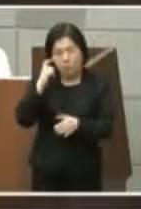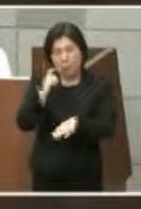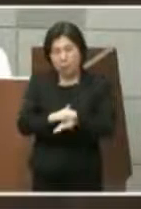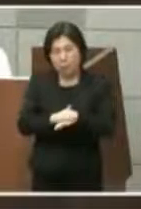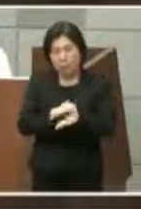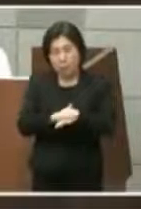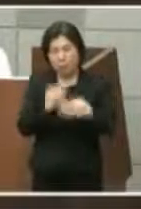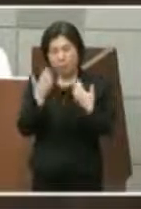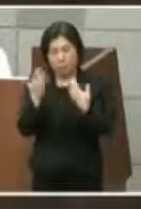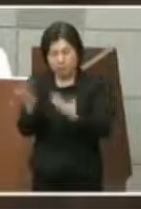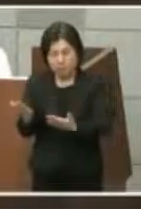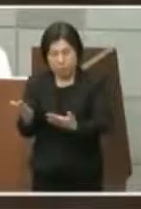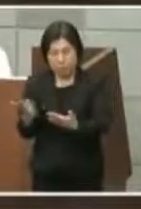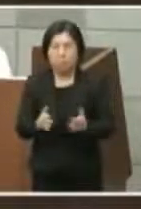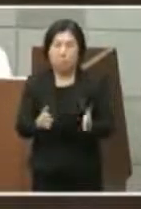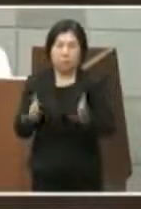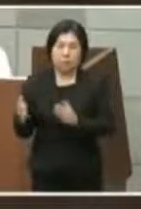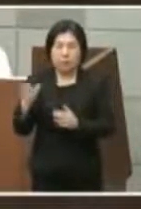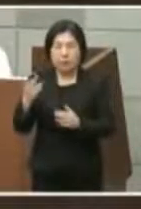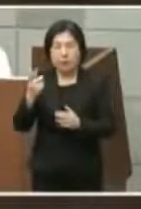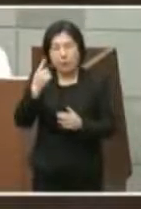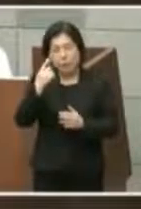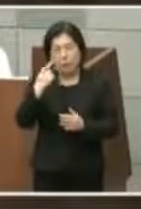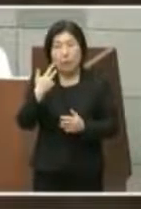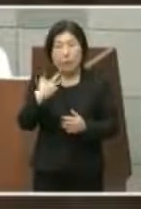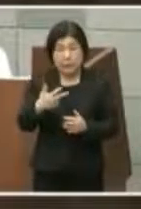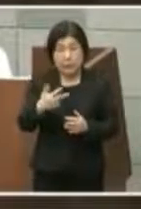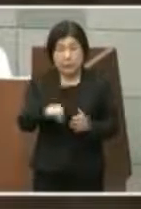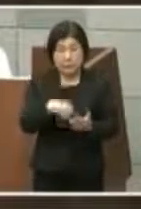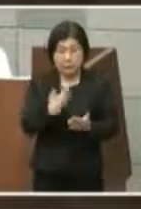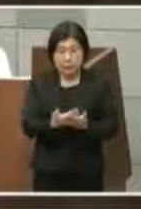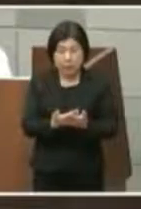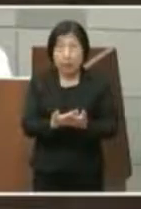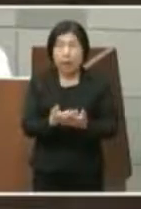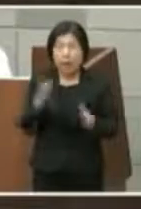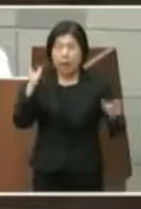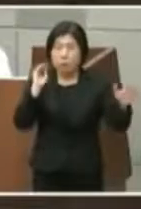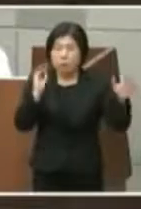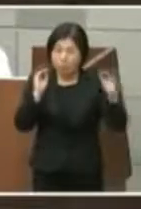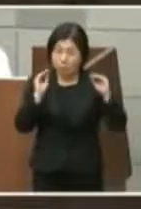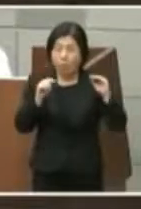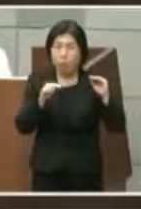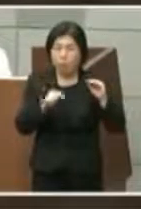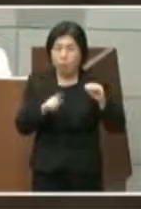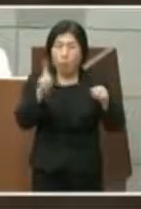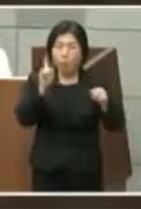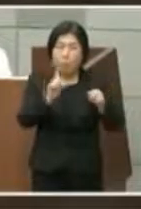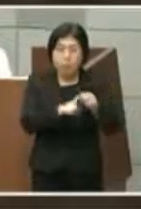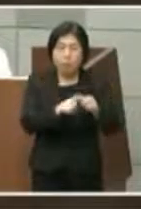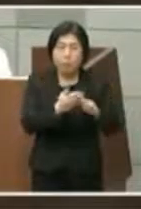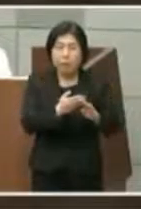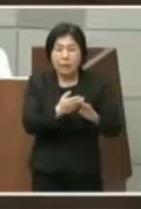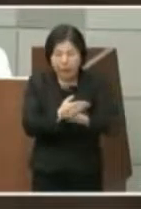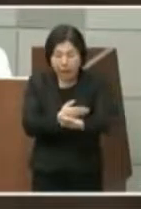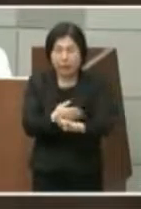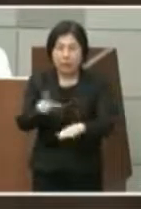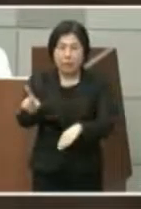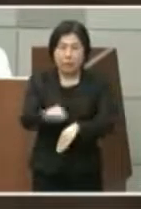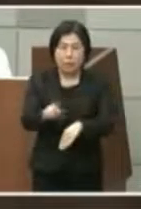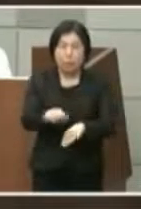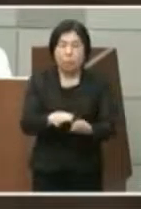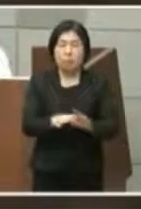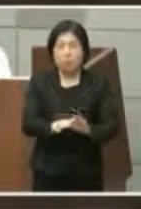します。2点目は、市税情報の目的外利用についてであります。本件